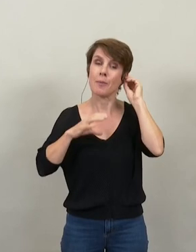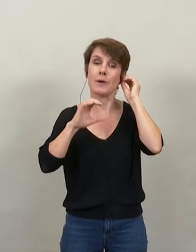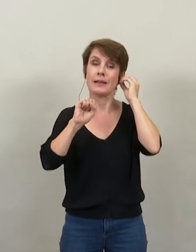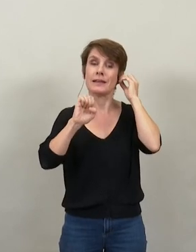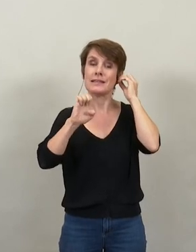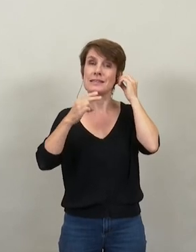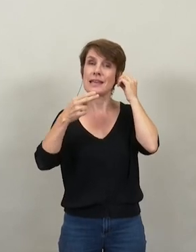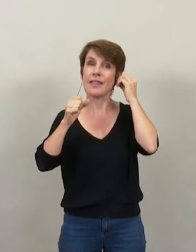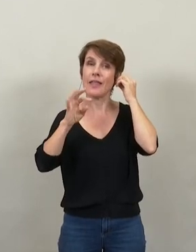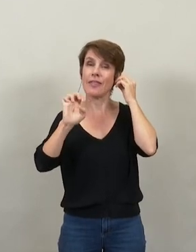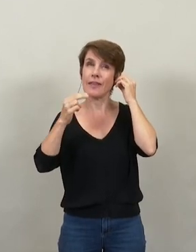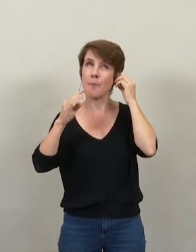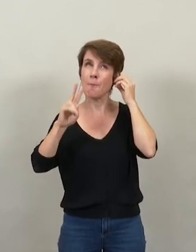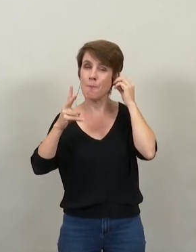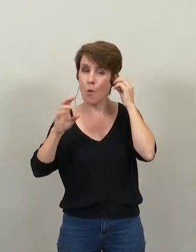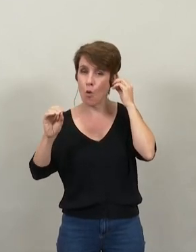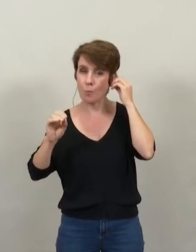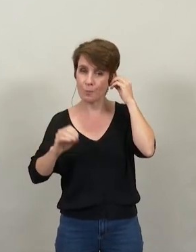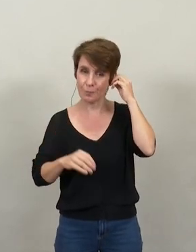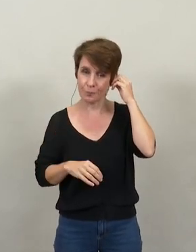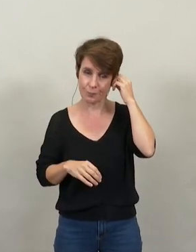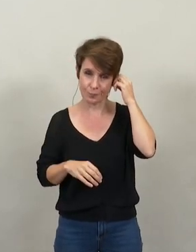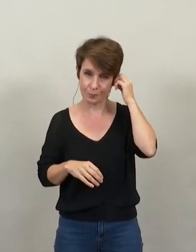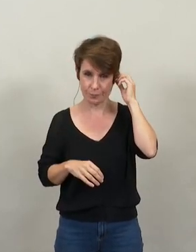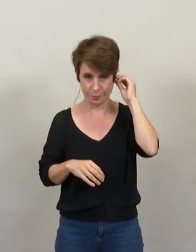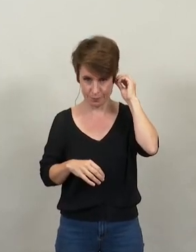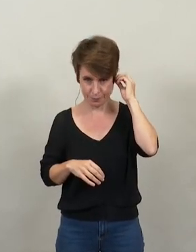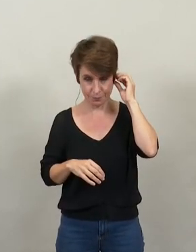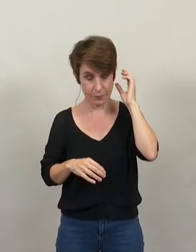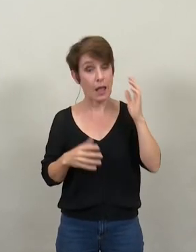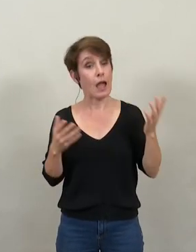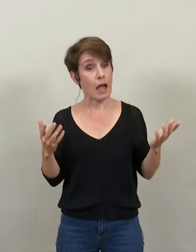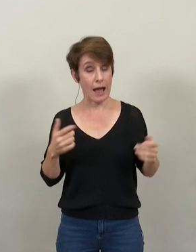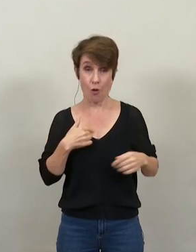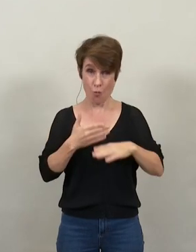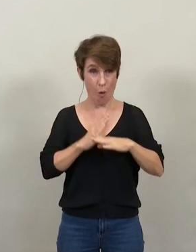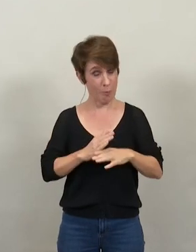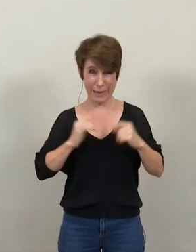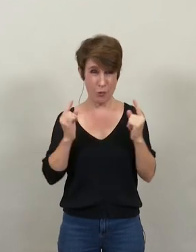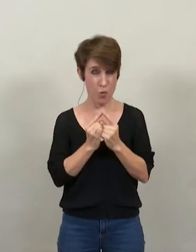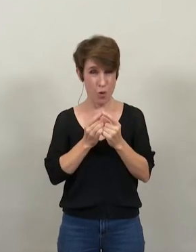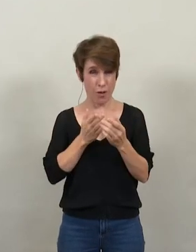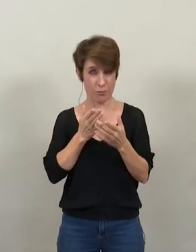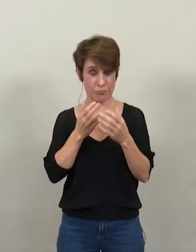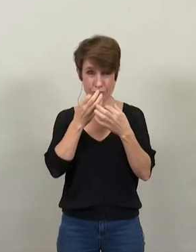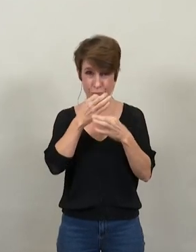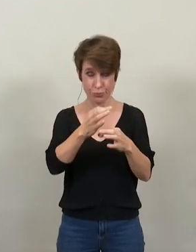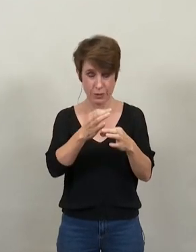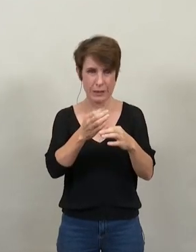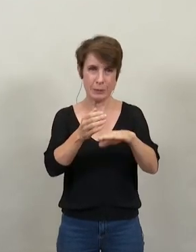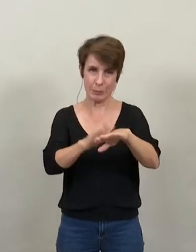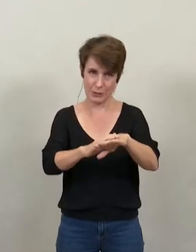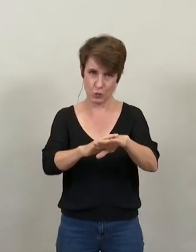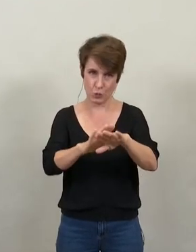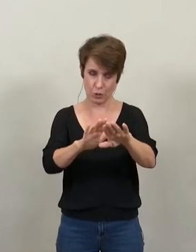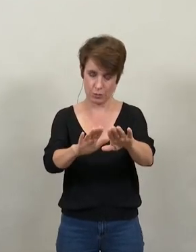bonjour à toutes et à tous alors j'avais prévu une une intervention très très courte mais en fait avant mon intervention je voudrais rebondir parce